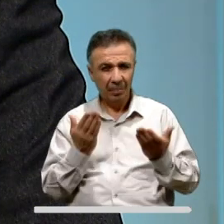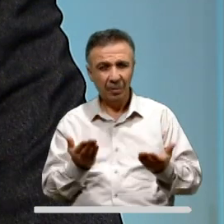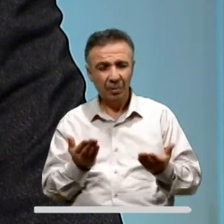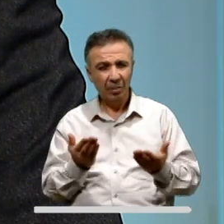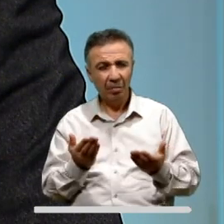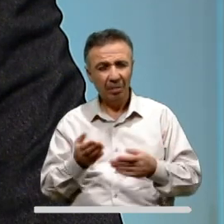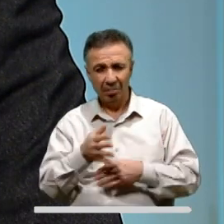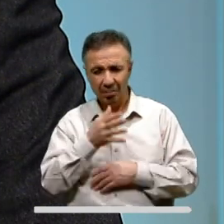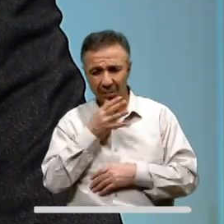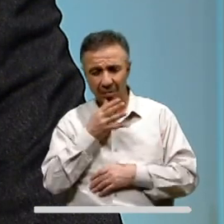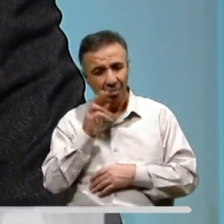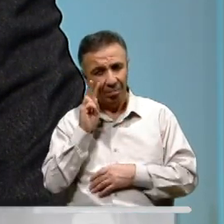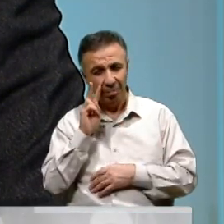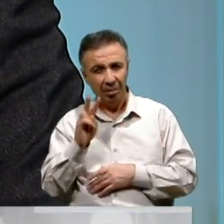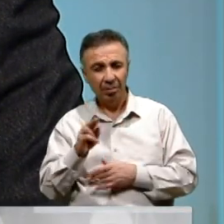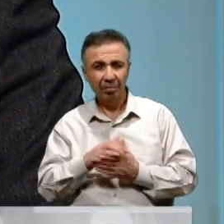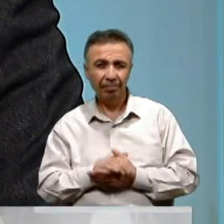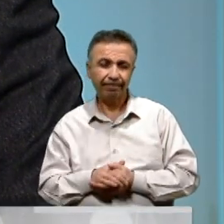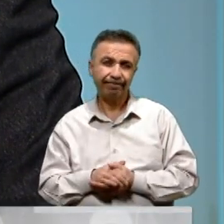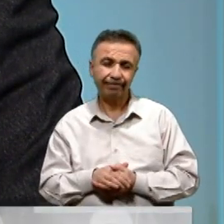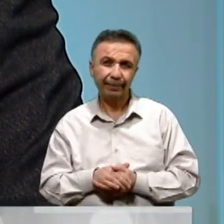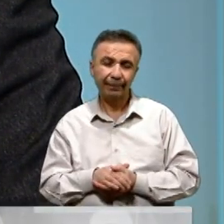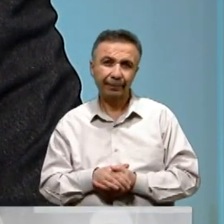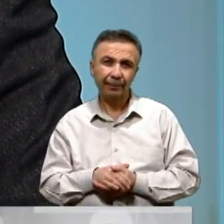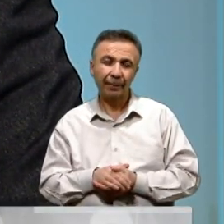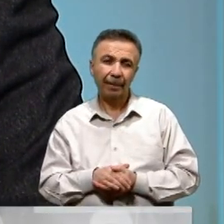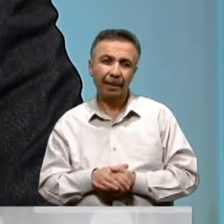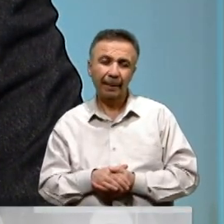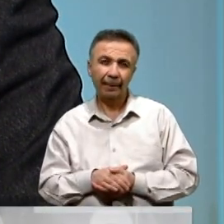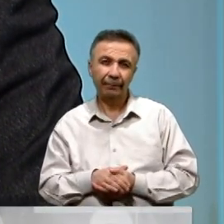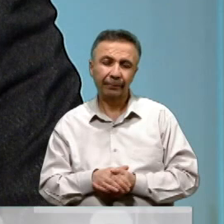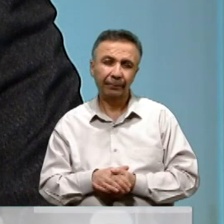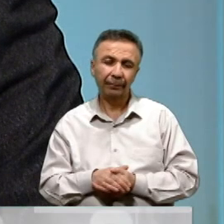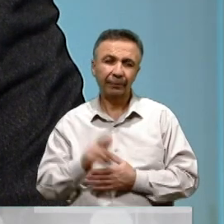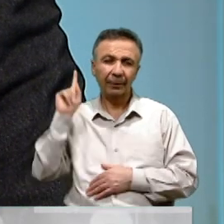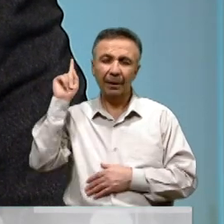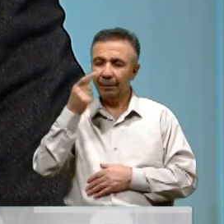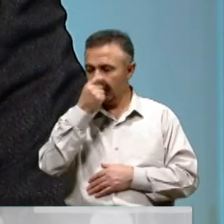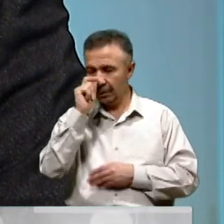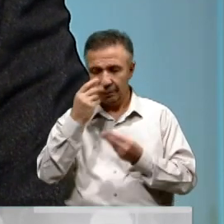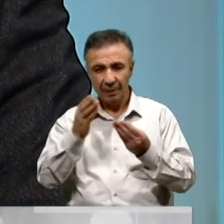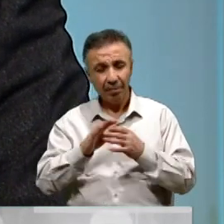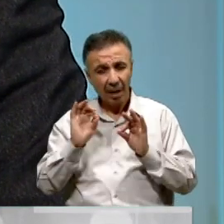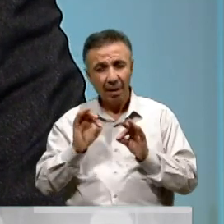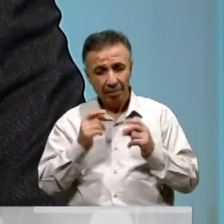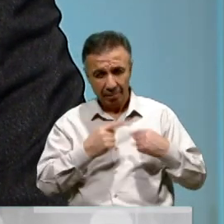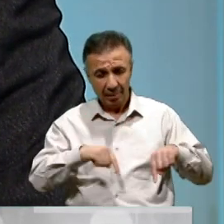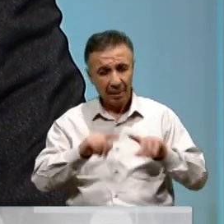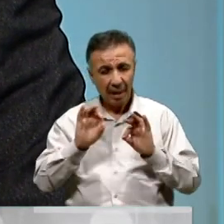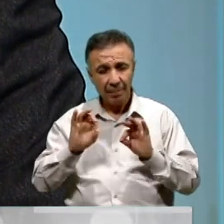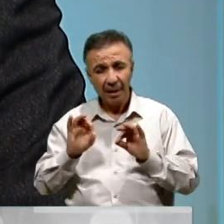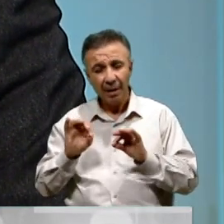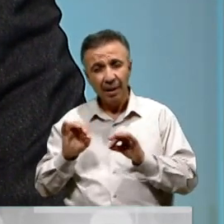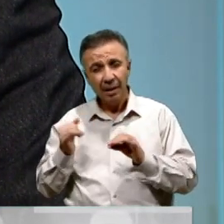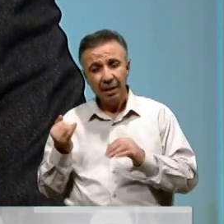yakin. Yani gördüm. Rabbim kolaylık versin hem bize hem